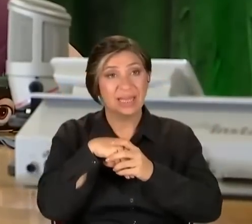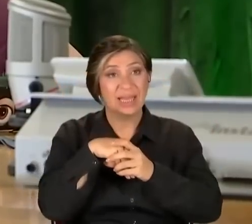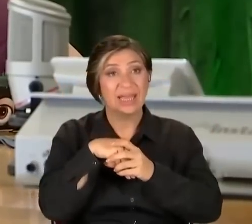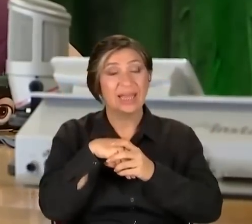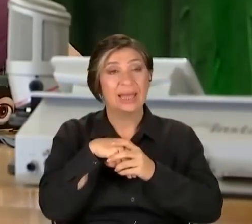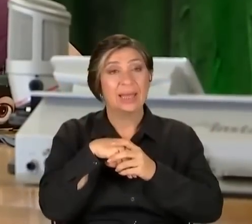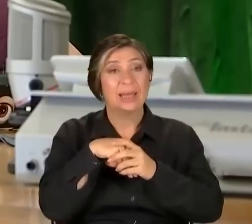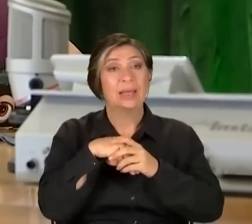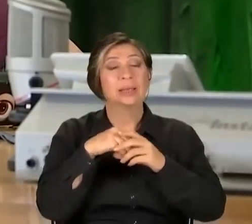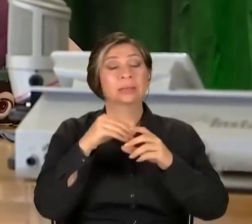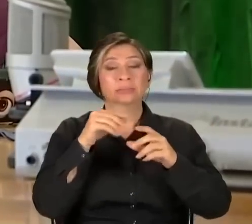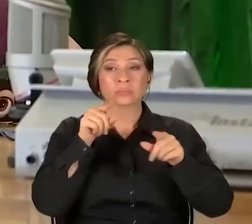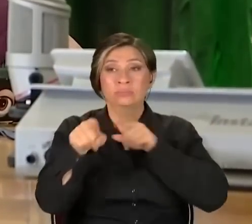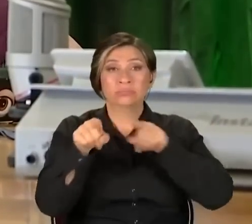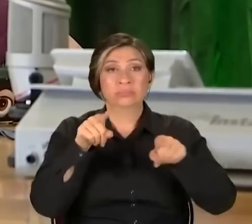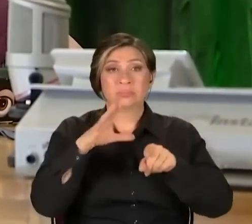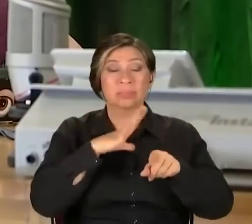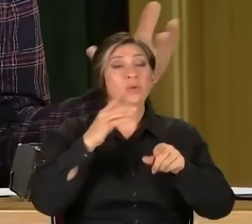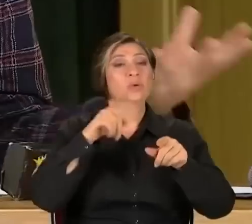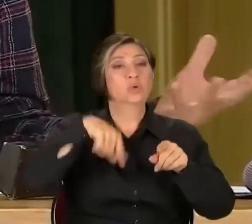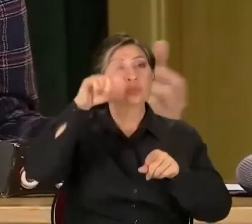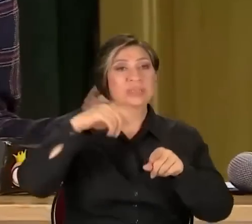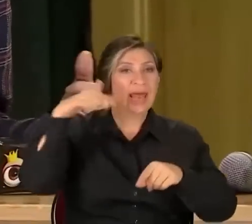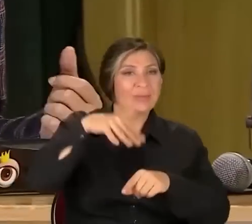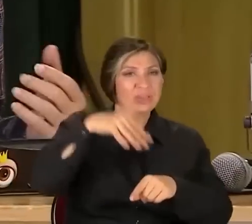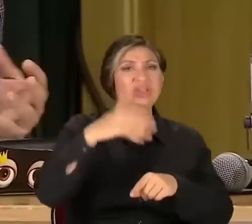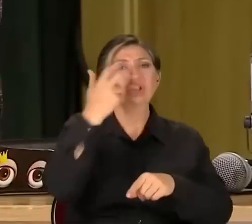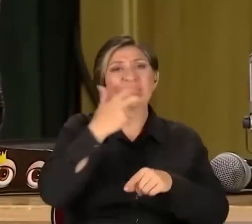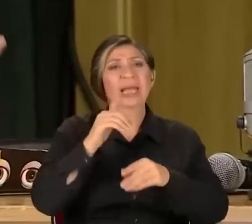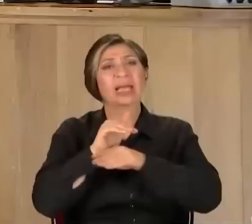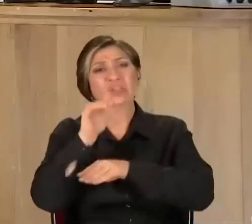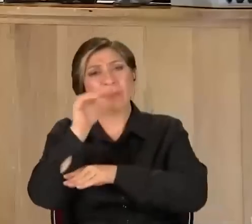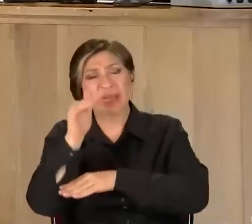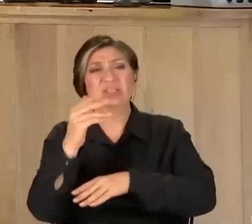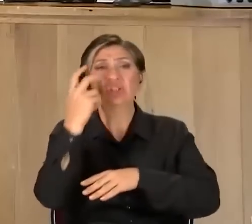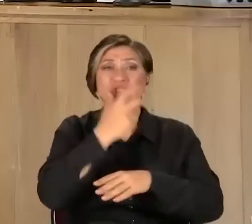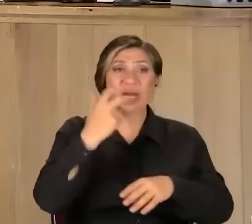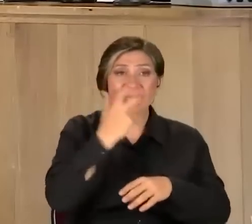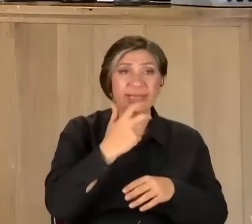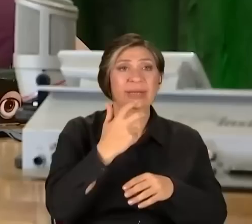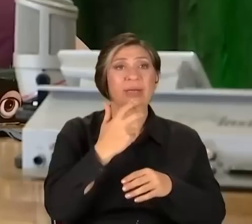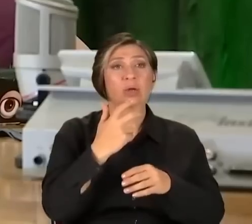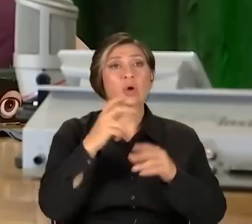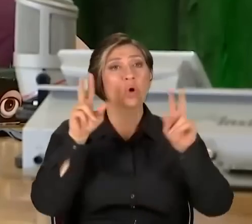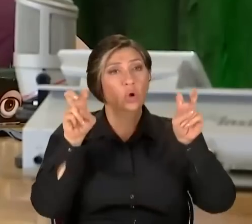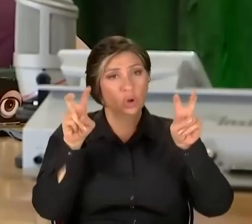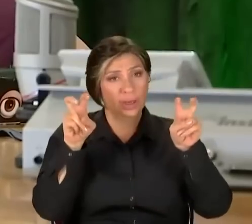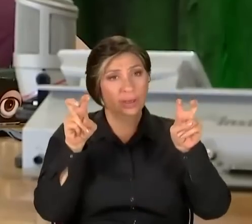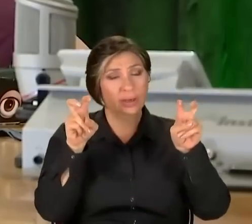neslinleştirme vardır Gönlümüz rapçilerini yaşam tarzları şarkı söyleyişleri şarkı konuları